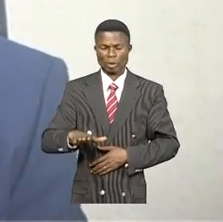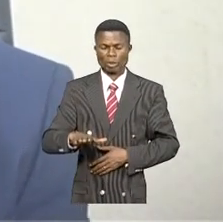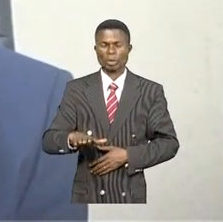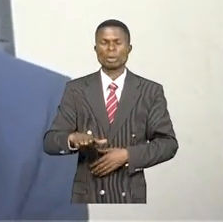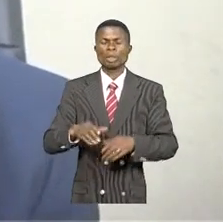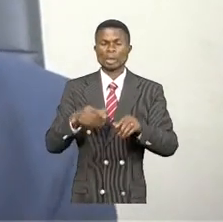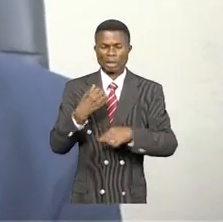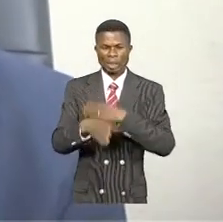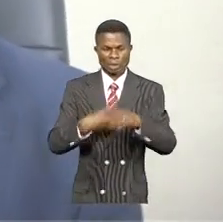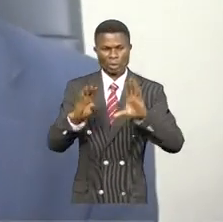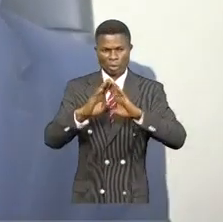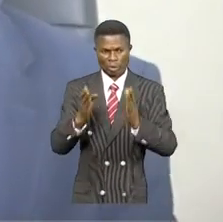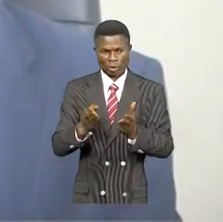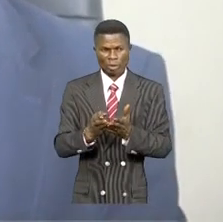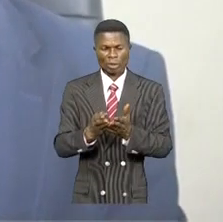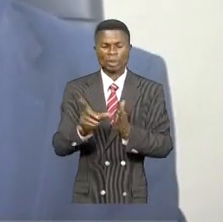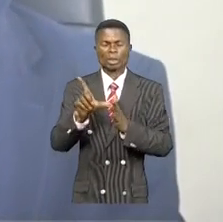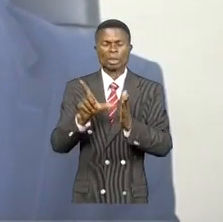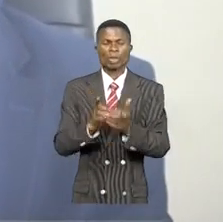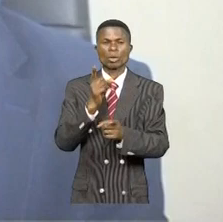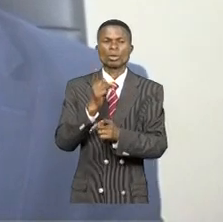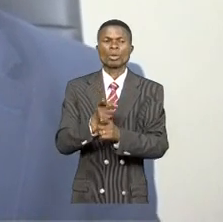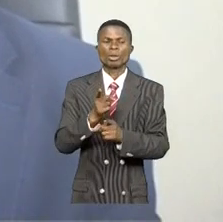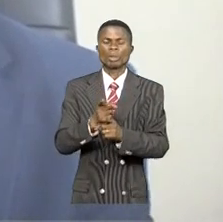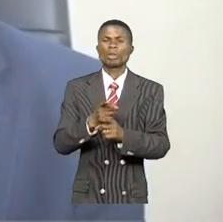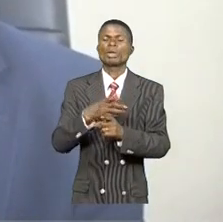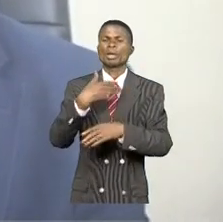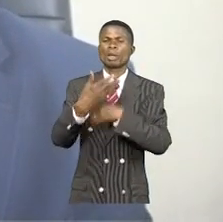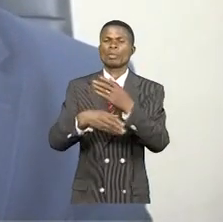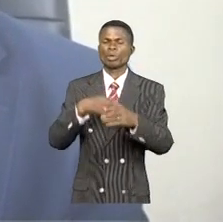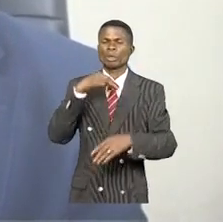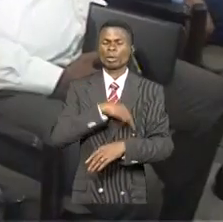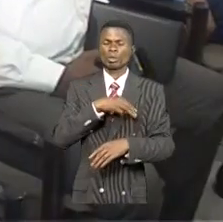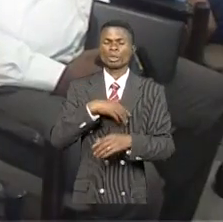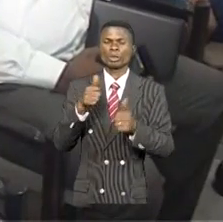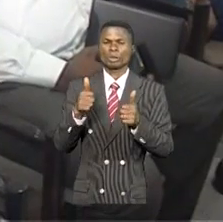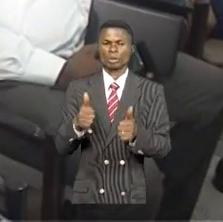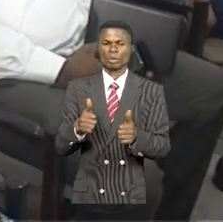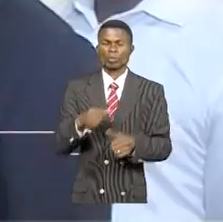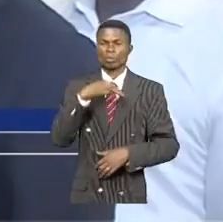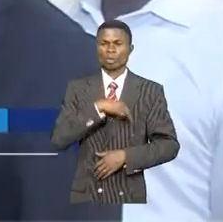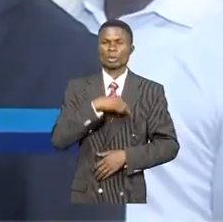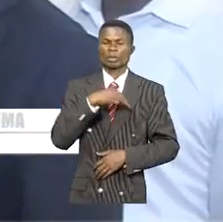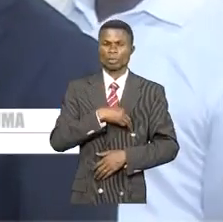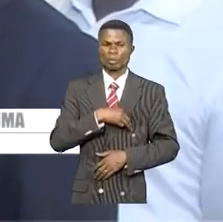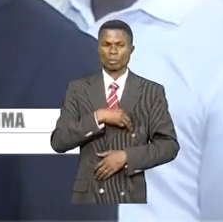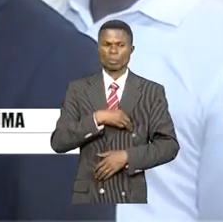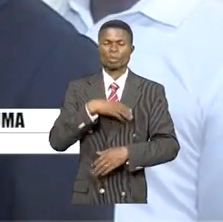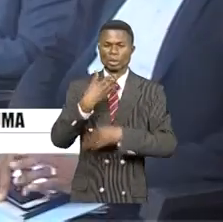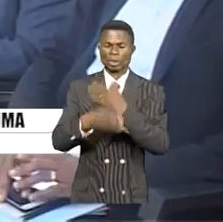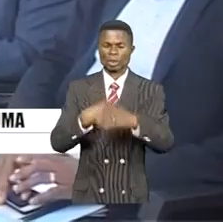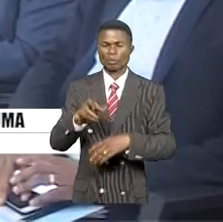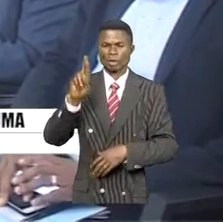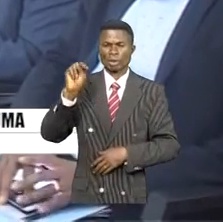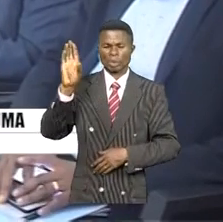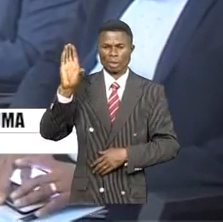institutions de la RDC à accomplir sa mission. Une mission que compte bien remplir la RTNC